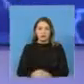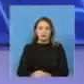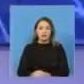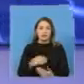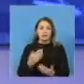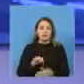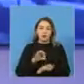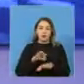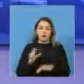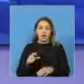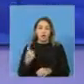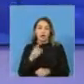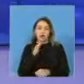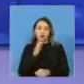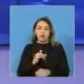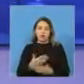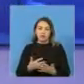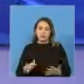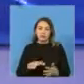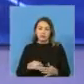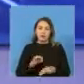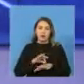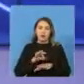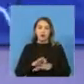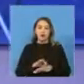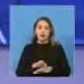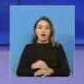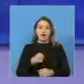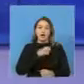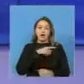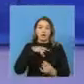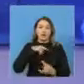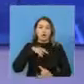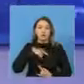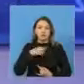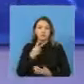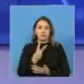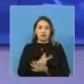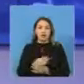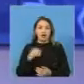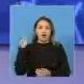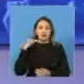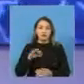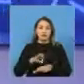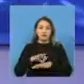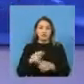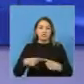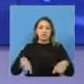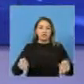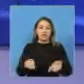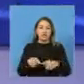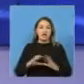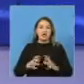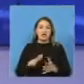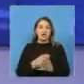де науқастарда бір уақытта бірнеше созылмалы аурудың болуы ақ халаттыларды алаңдатады. Ақтөбеде өткен халықаралық конференцияда